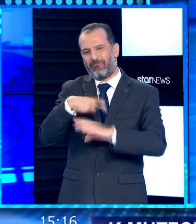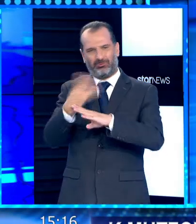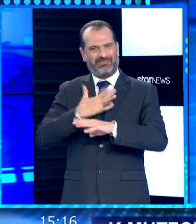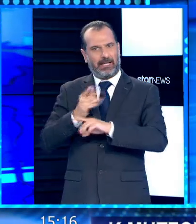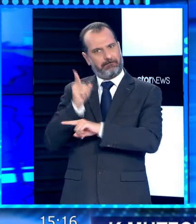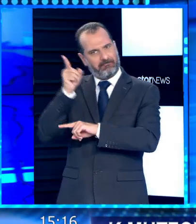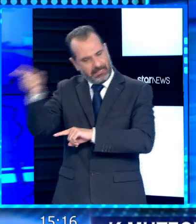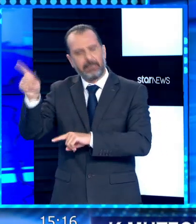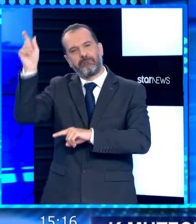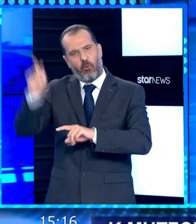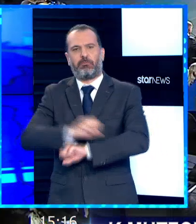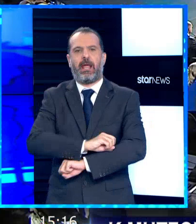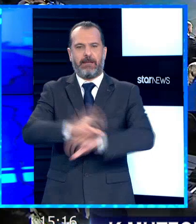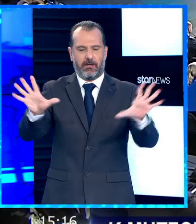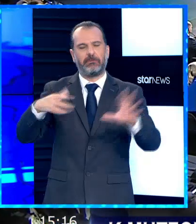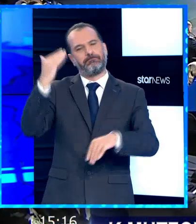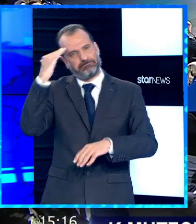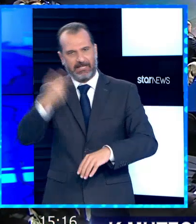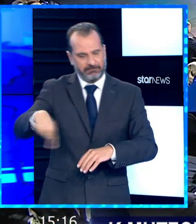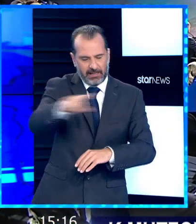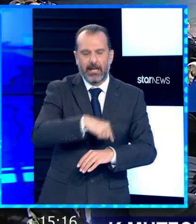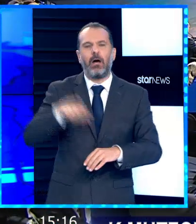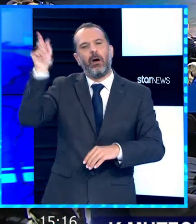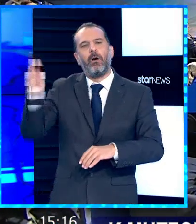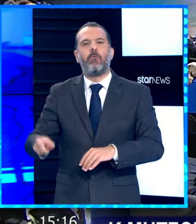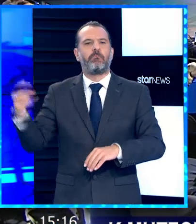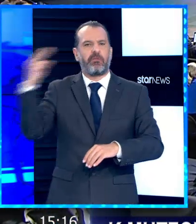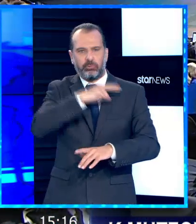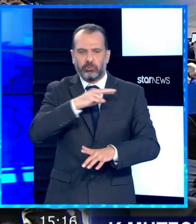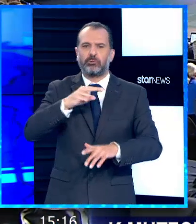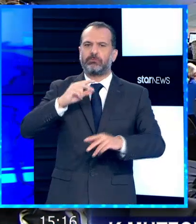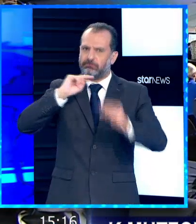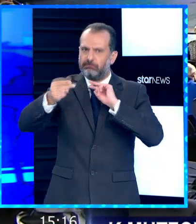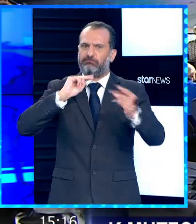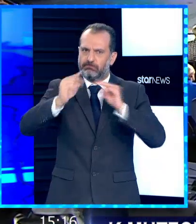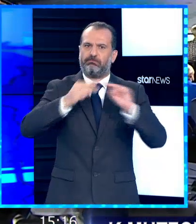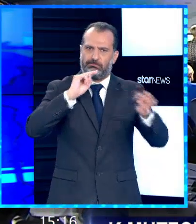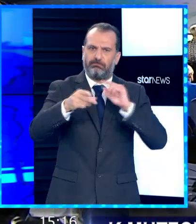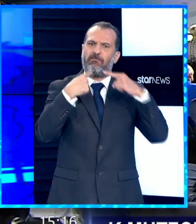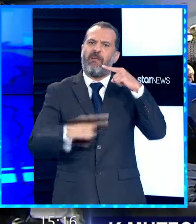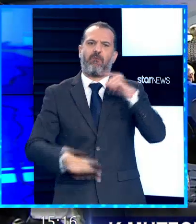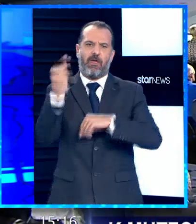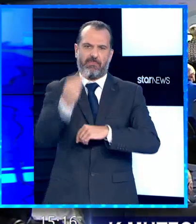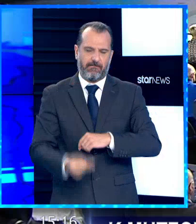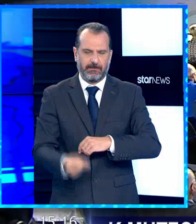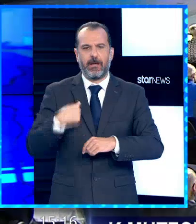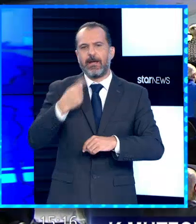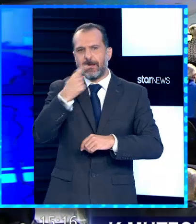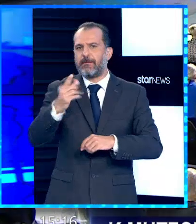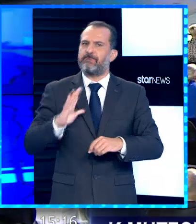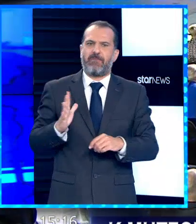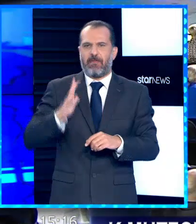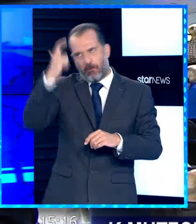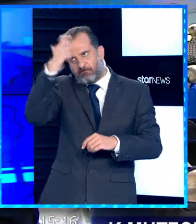Γιώργο. Καλό μεσημέρι και πάλι, Ράνια. Ο Πρωθυπουργός έδωσε, όπως σωστά είπε, στις απαντήσεις. Υποστήριξε ότι δεν έχει καμία πρόθεση να